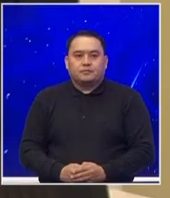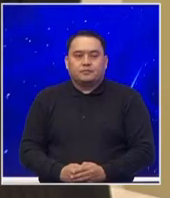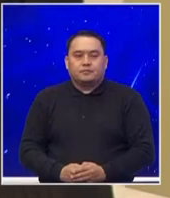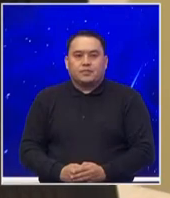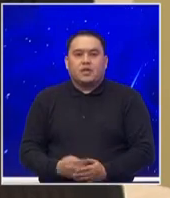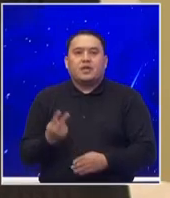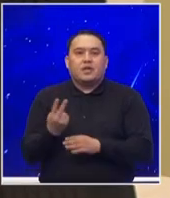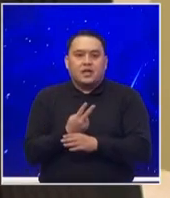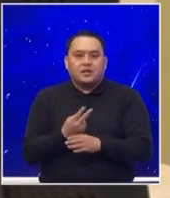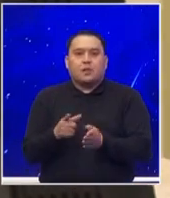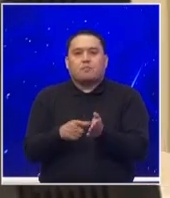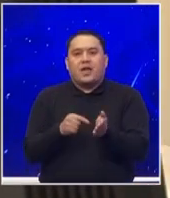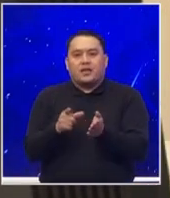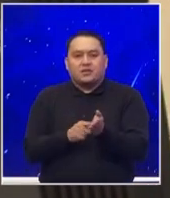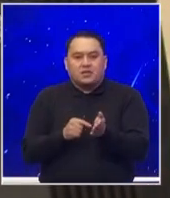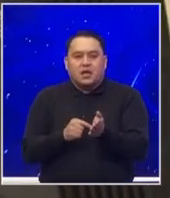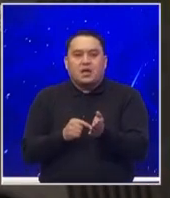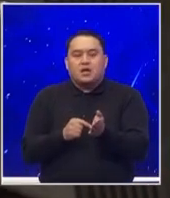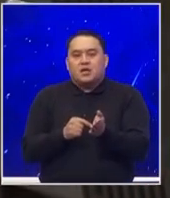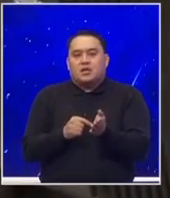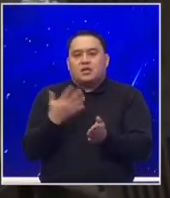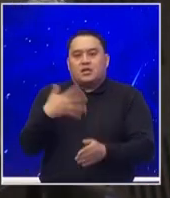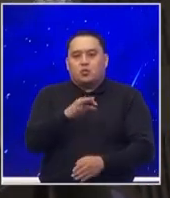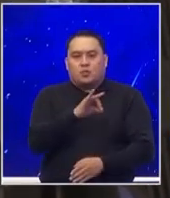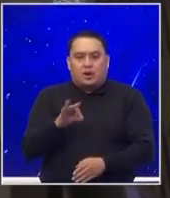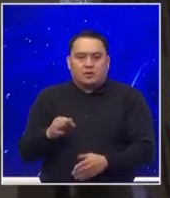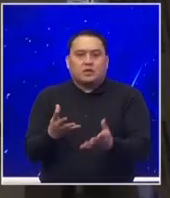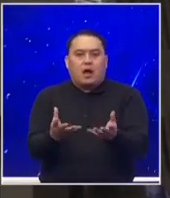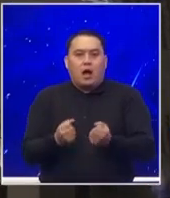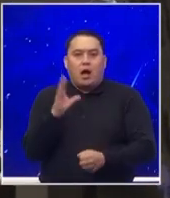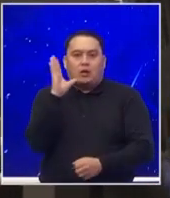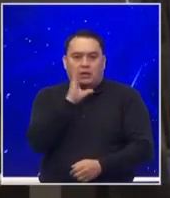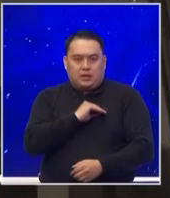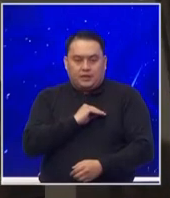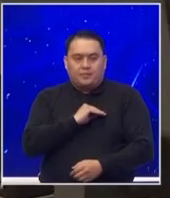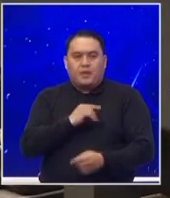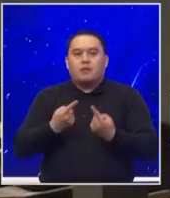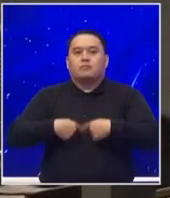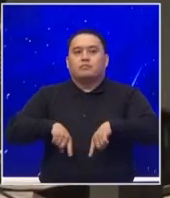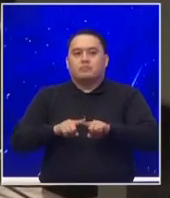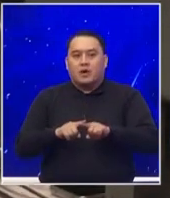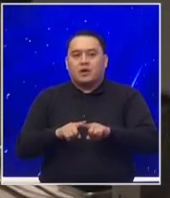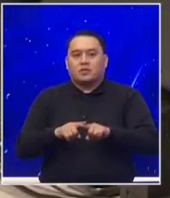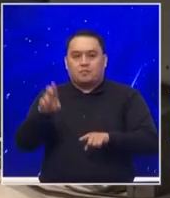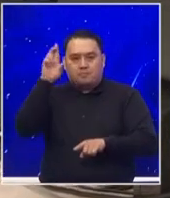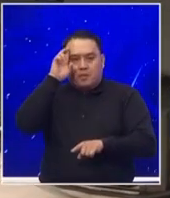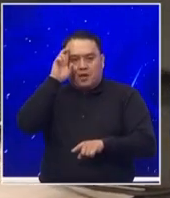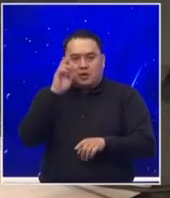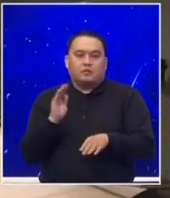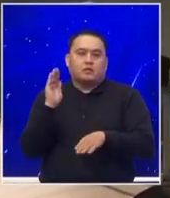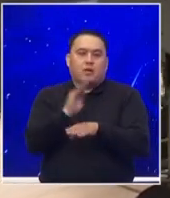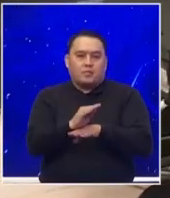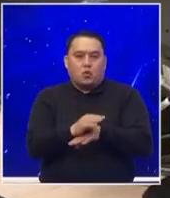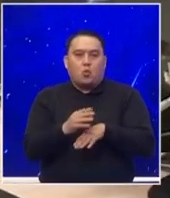Ал екінші санат зейнеткерлер, олар зейнетақы жинағының 50%-ын ала алады. Ол үшін базалық зейнетақы мен мемлекет тарапынан